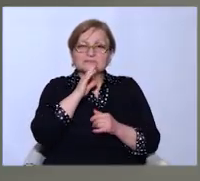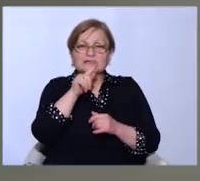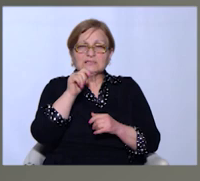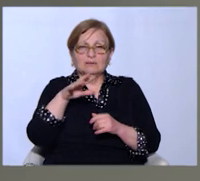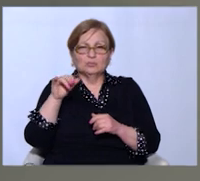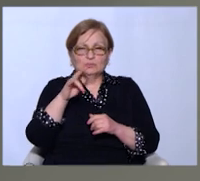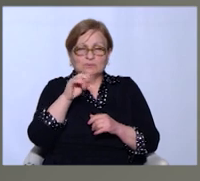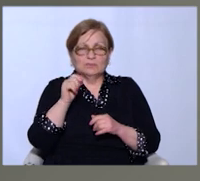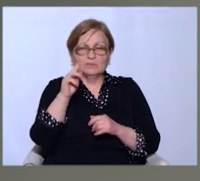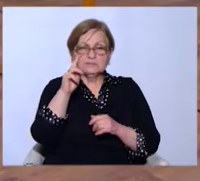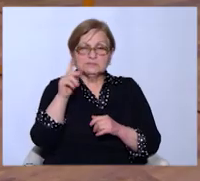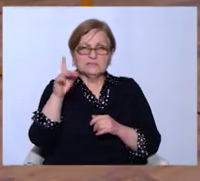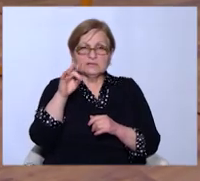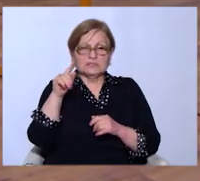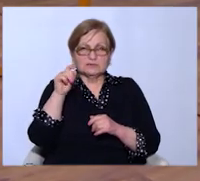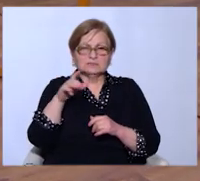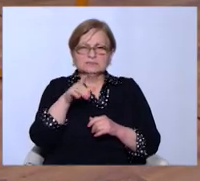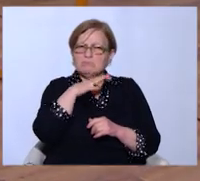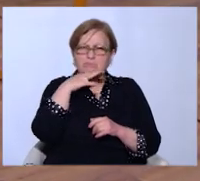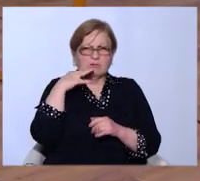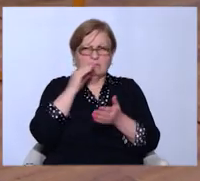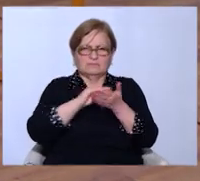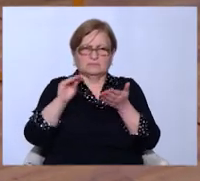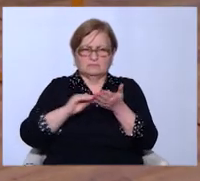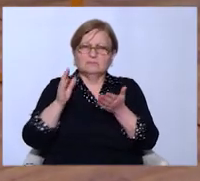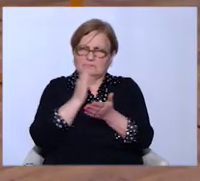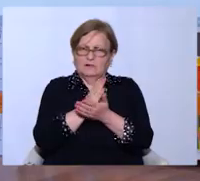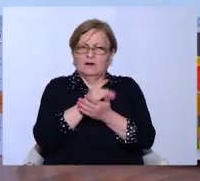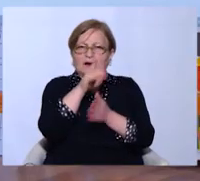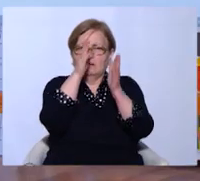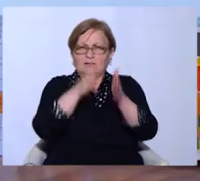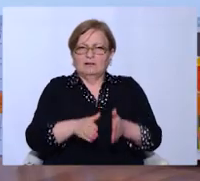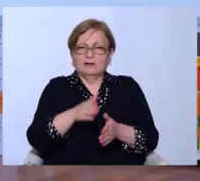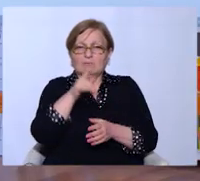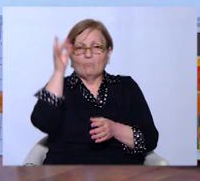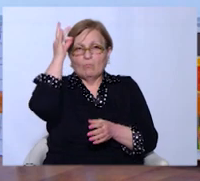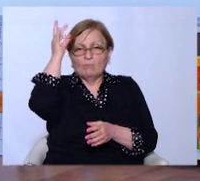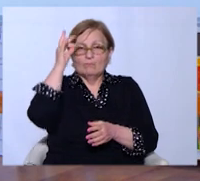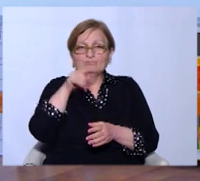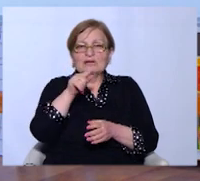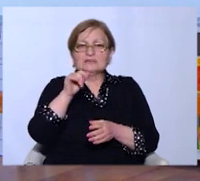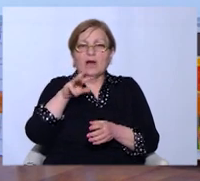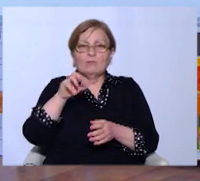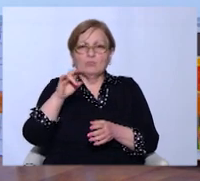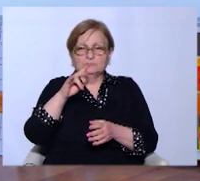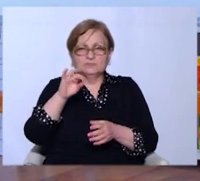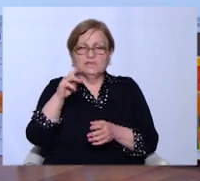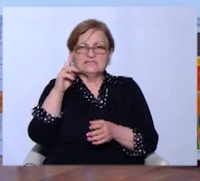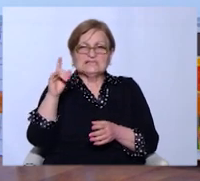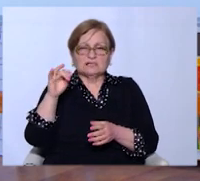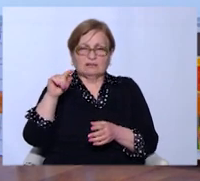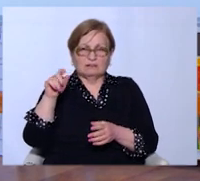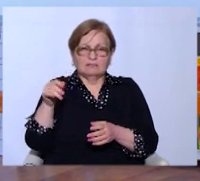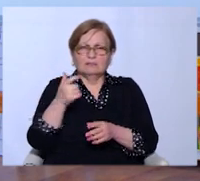წერეთელს. ამის შესახებ მრავალი დაწერილა, შეგიძლიათ ინტერნეტში იხილოთ კიდევაც მოგონებები, რომ ეს თამონია წერეთელი,